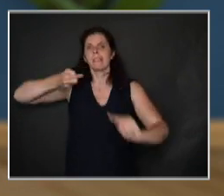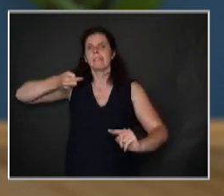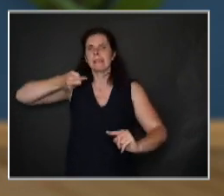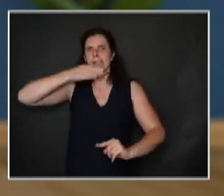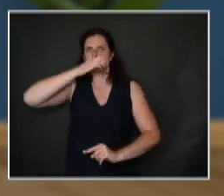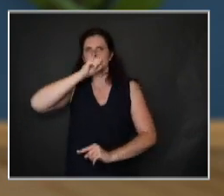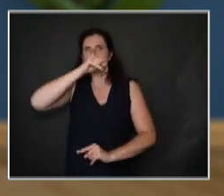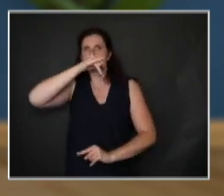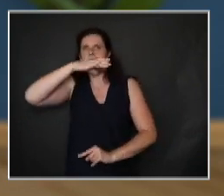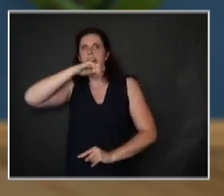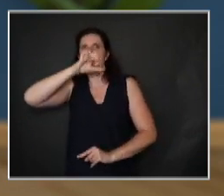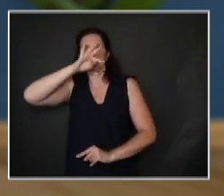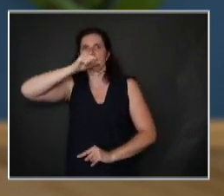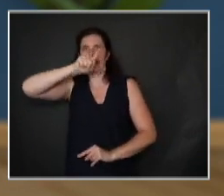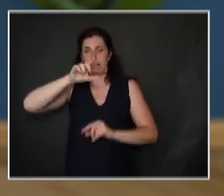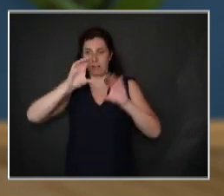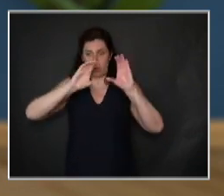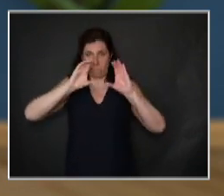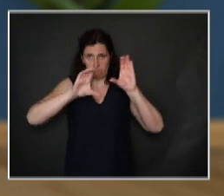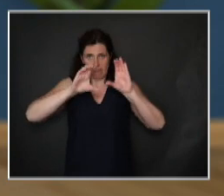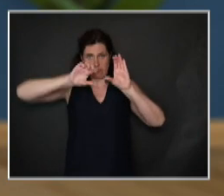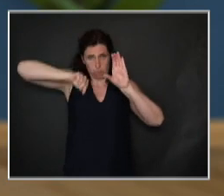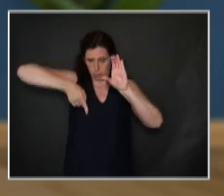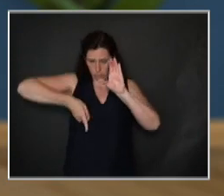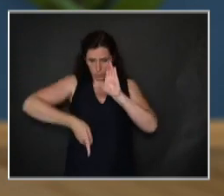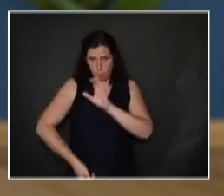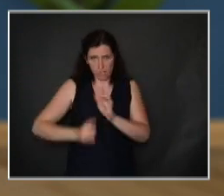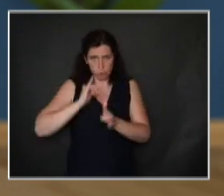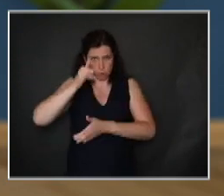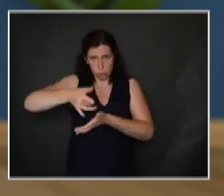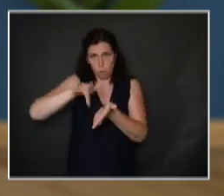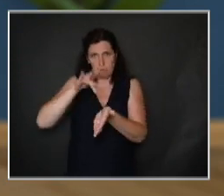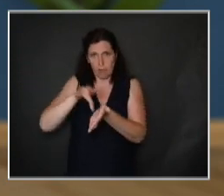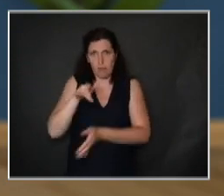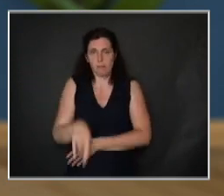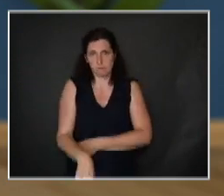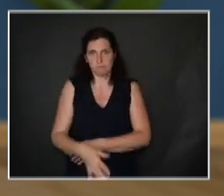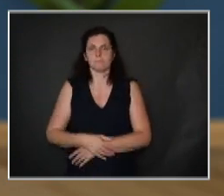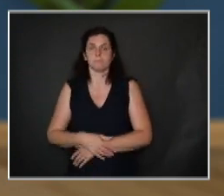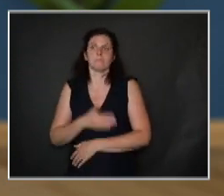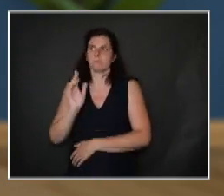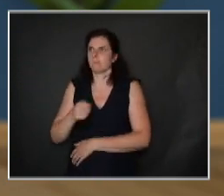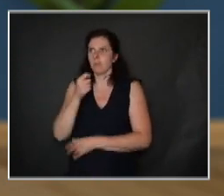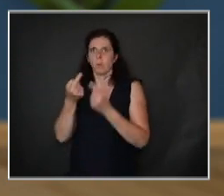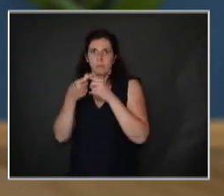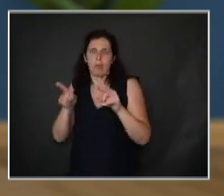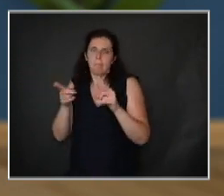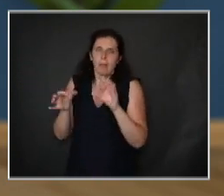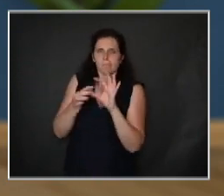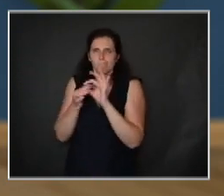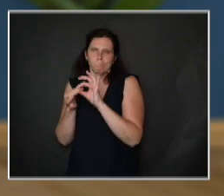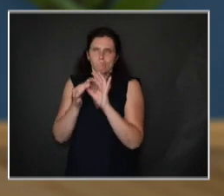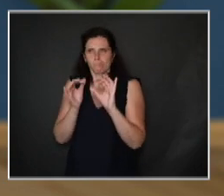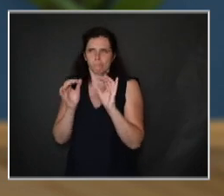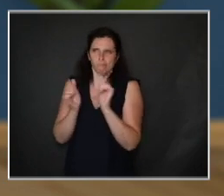douleur qui va descendre dans la cuisse, dans le mollet jusqu'au pied, ce qui est totalement différent, quoiqu'il y ait forcément un cousinage. Donc c'est différent